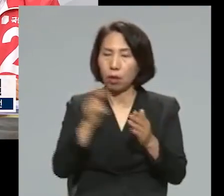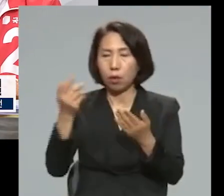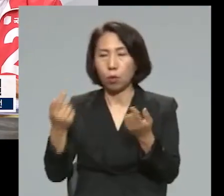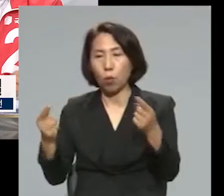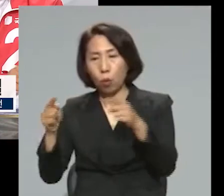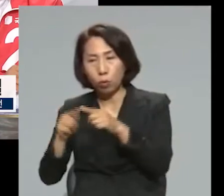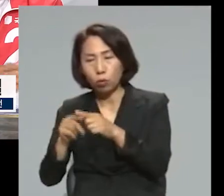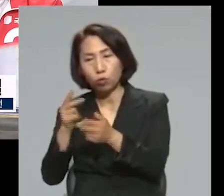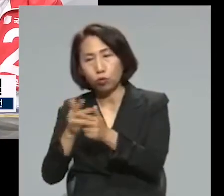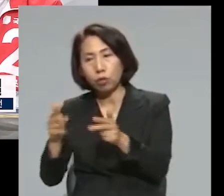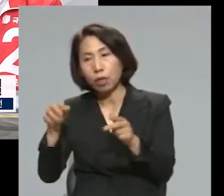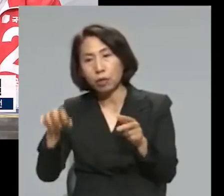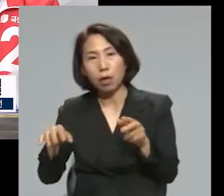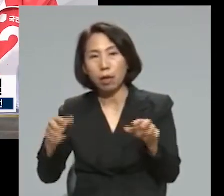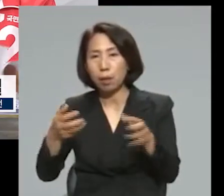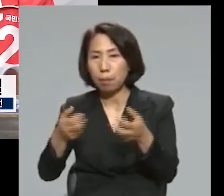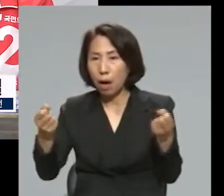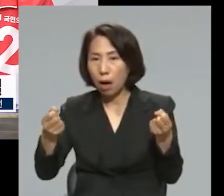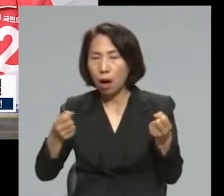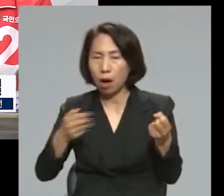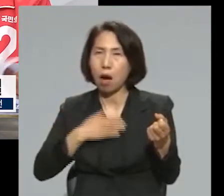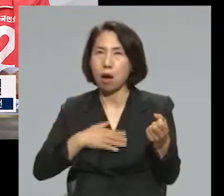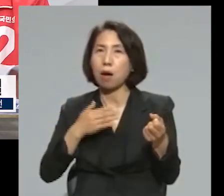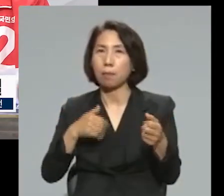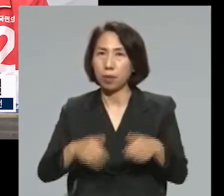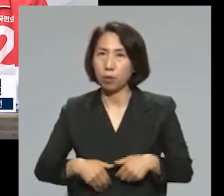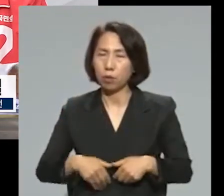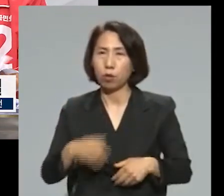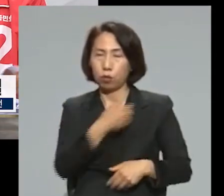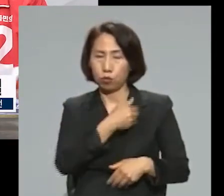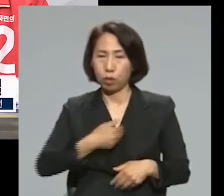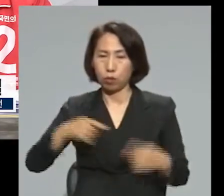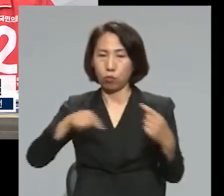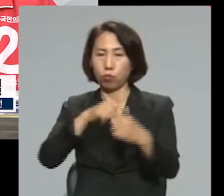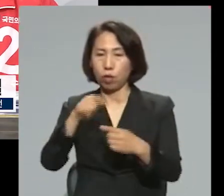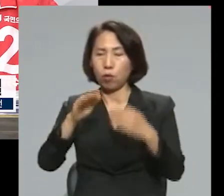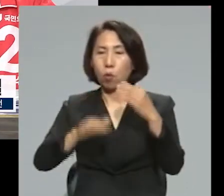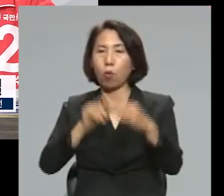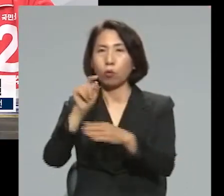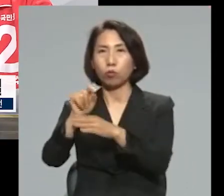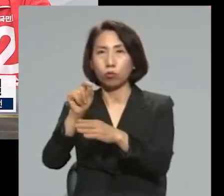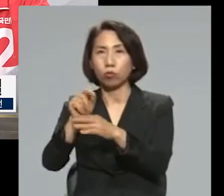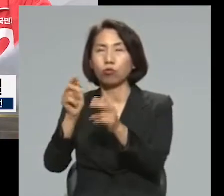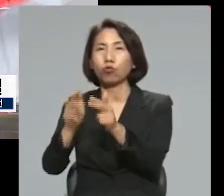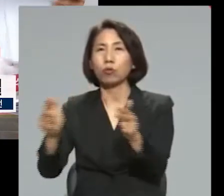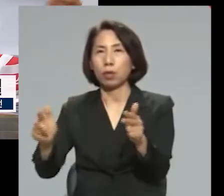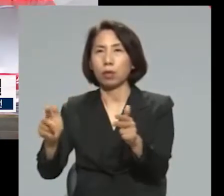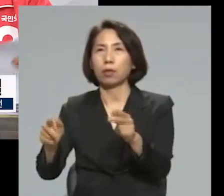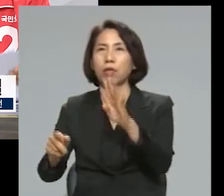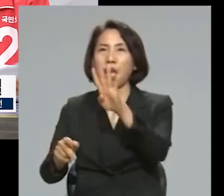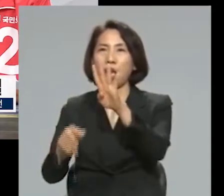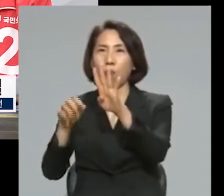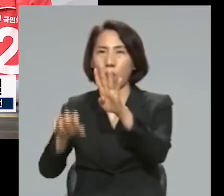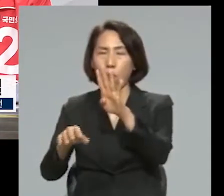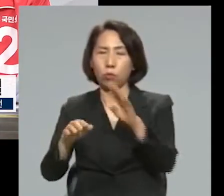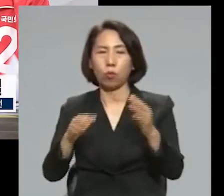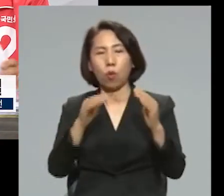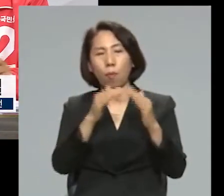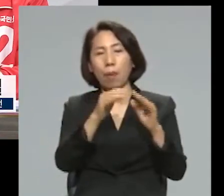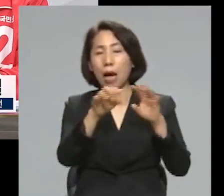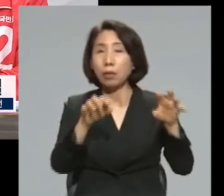지금 우리가 구군에서 운영하고 있는 공영 주차장은 지금 현재 4개로 알고 있고 현재